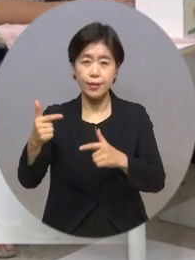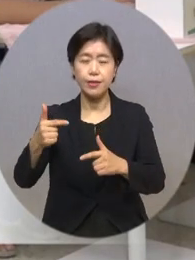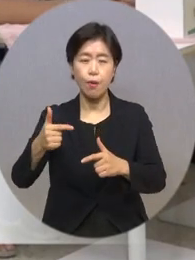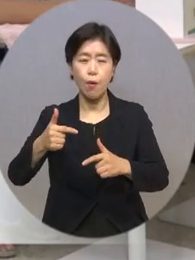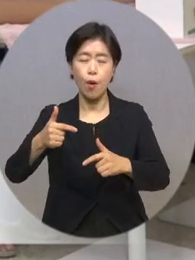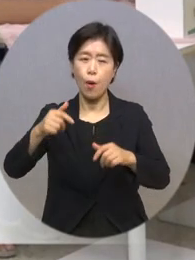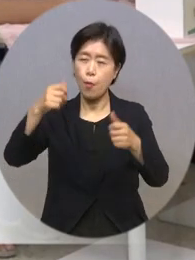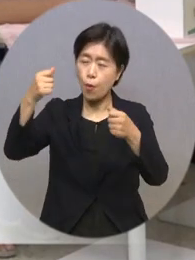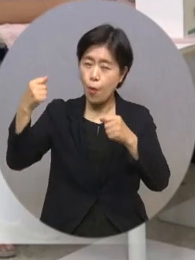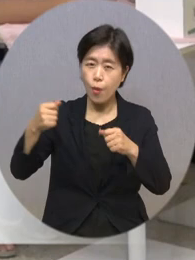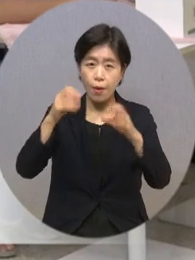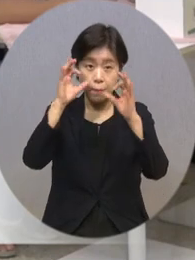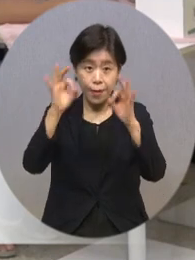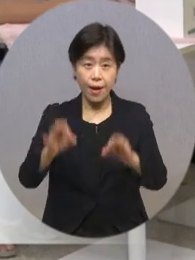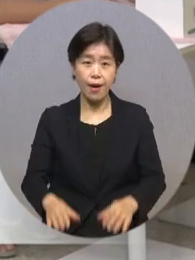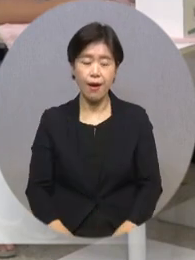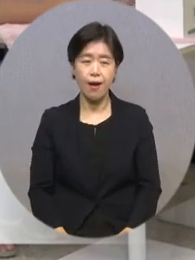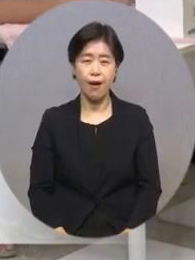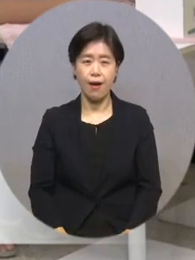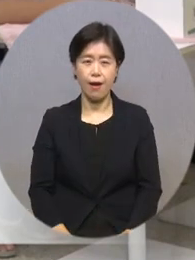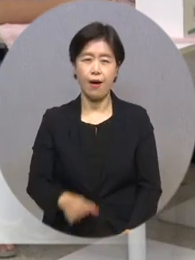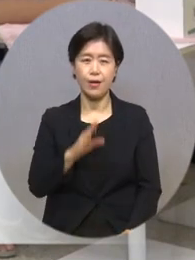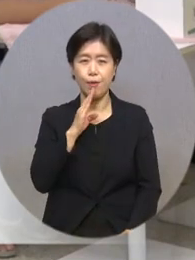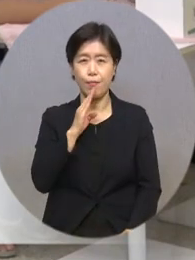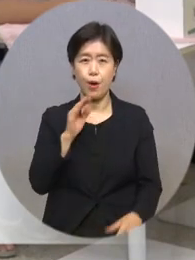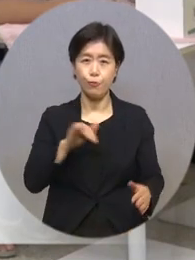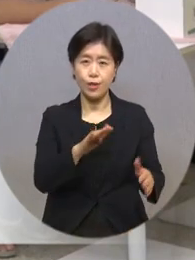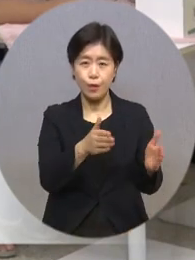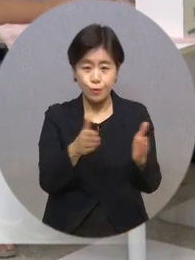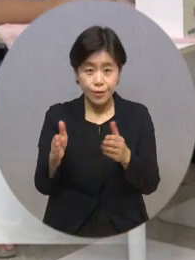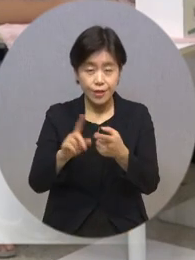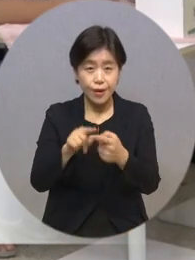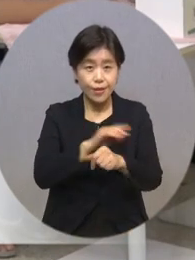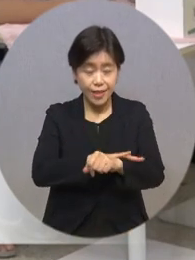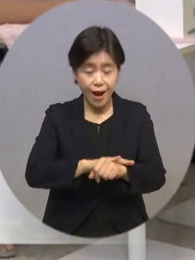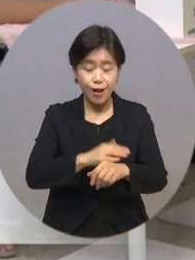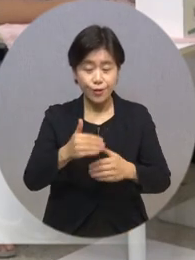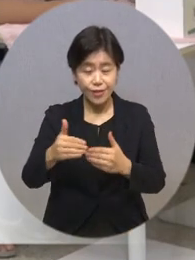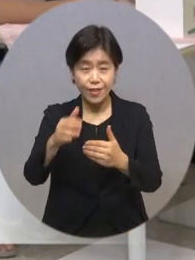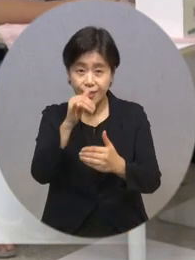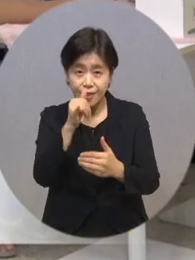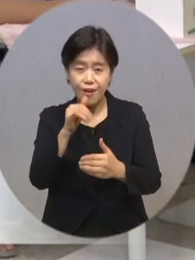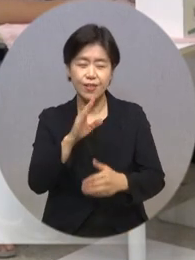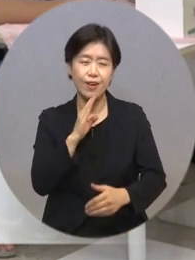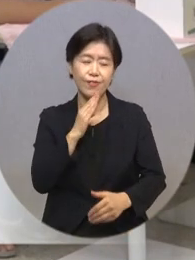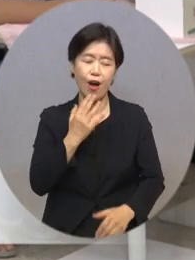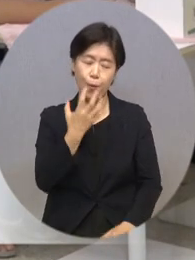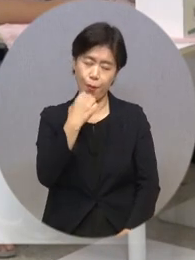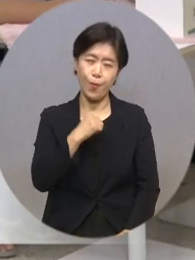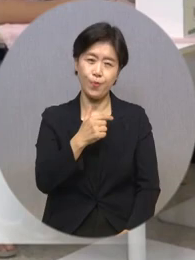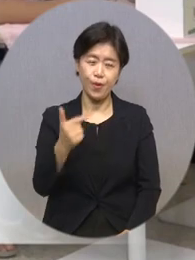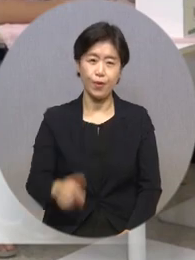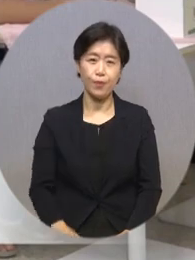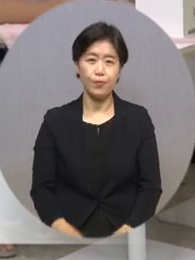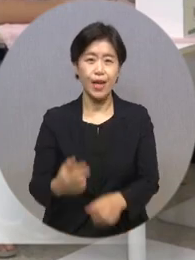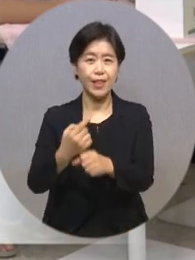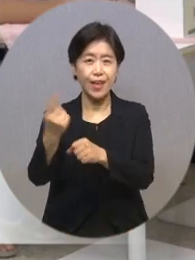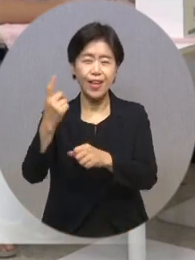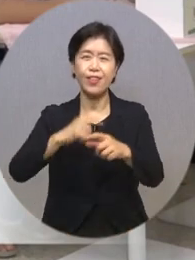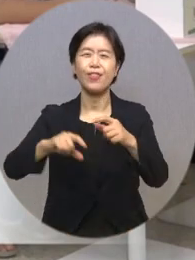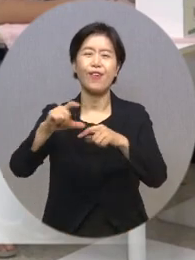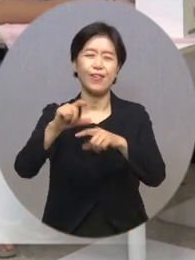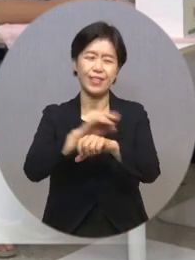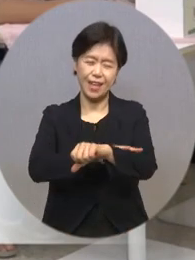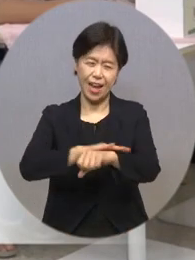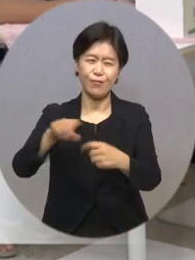보면서 저희가 정말 준비한 대로 잘 진행되고 있구나, 나름 뿌듯하고 내년에는 좀 더 잘할 수